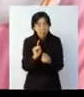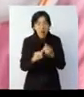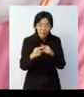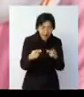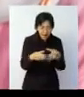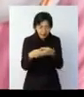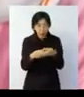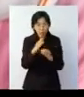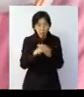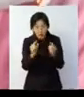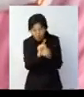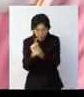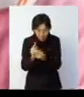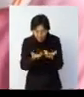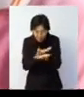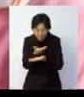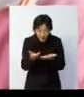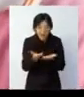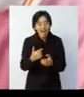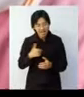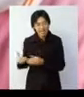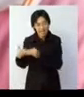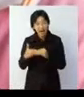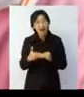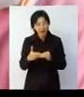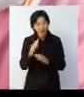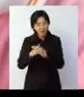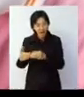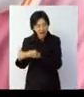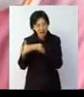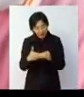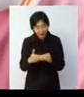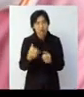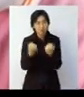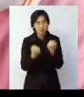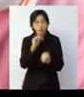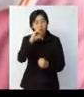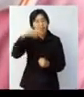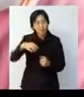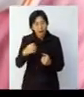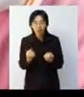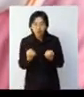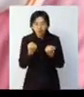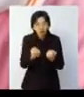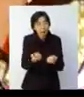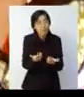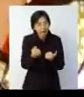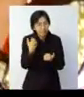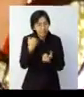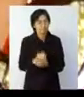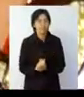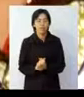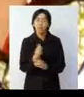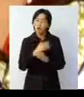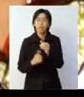เวลามีประชุมกลุ่มอะไรอย่างเงี้ยเขาจะเอาน้องไปหัวหน้าก็จะมารับบางทีก็ให้รถเทศบาลมารับไป การม